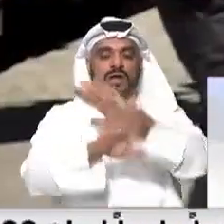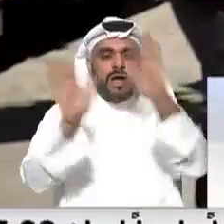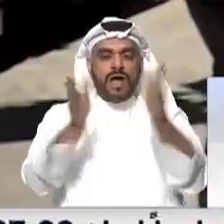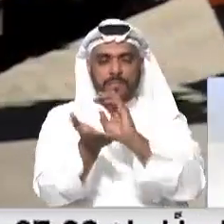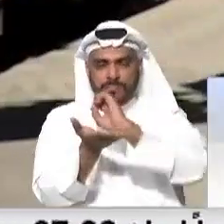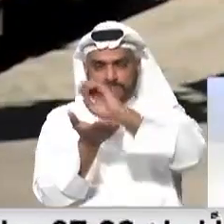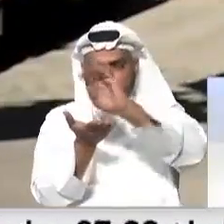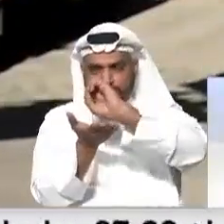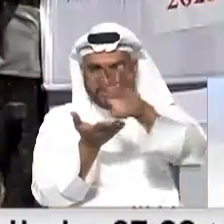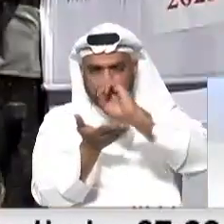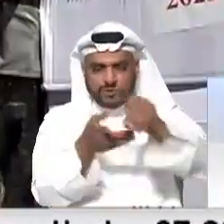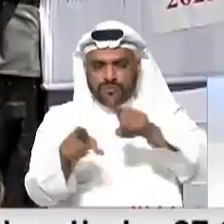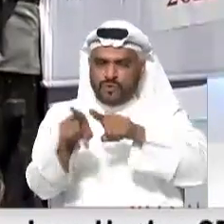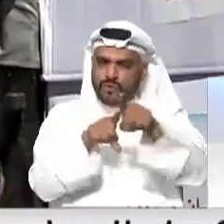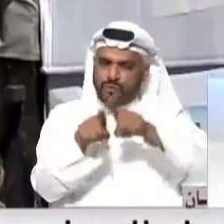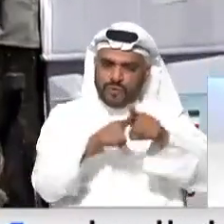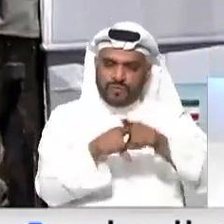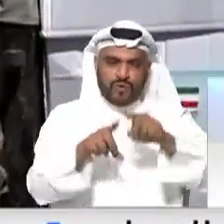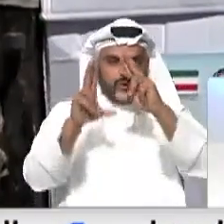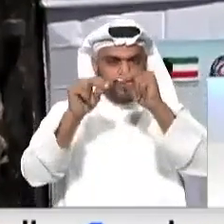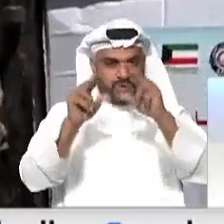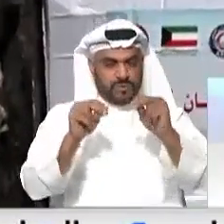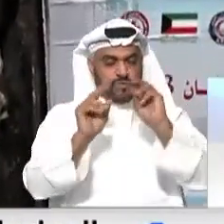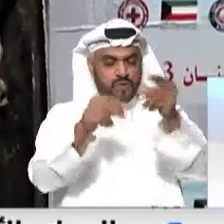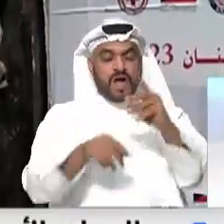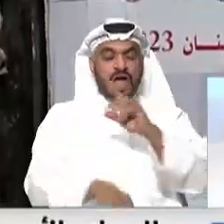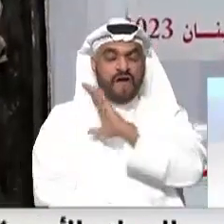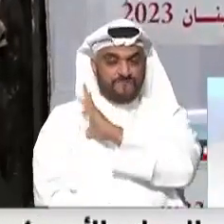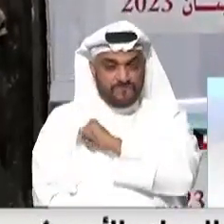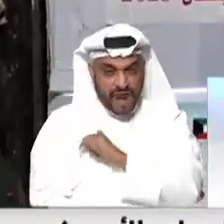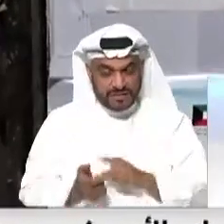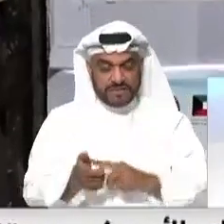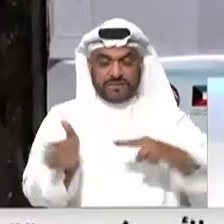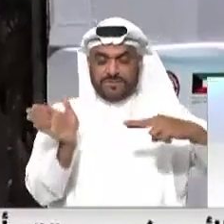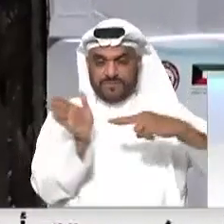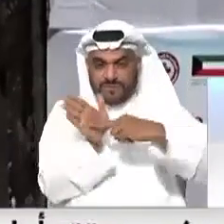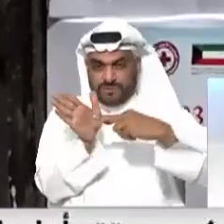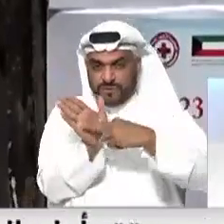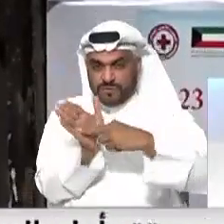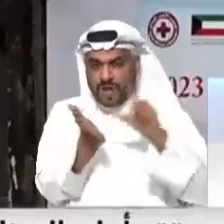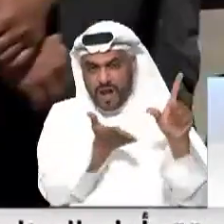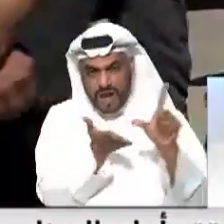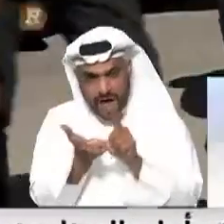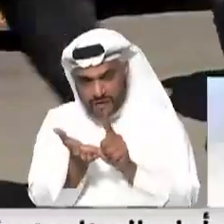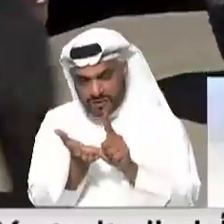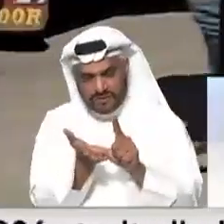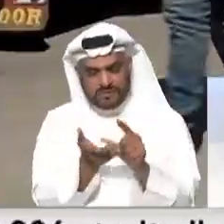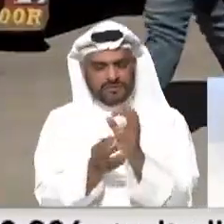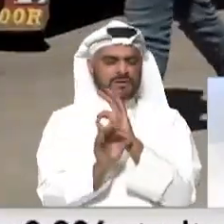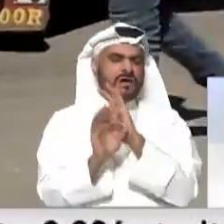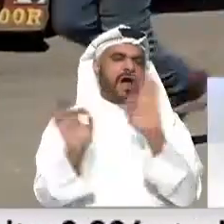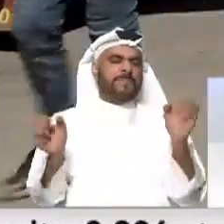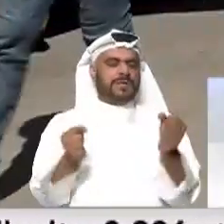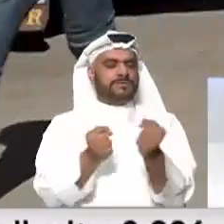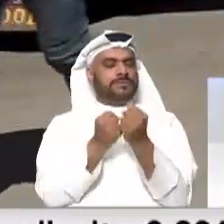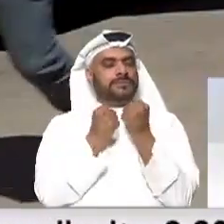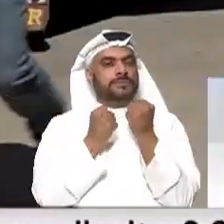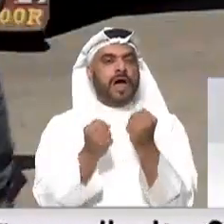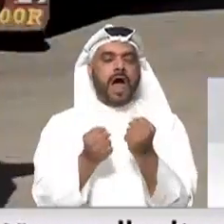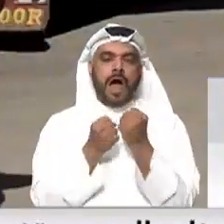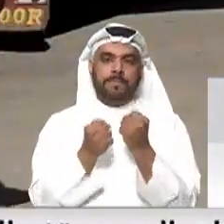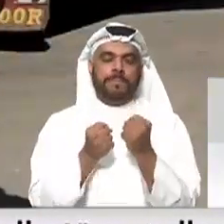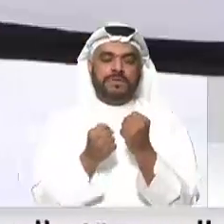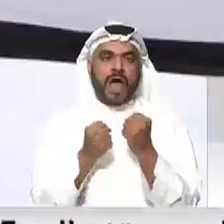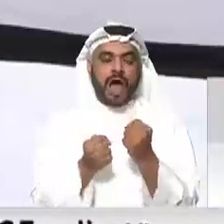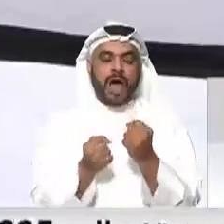إلى أشقائنا في لبنان. وتأتي هذه المبادرة في وقت يعيش فيه الفلسطينيون ظروفا صعبة، خصوصا مع